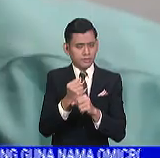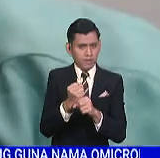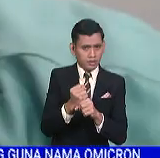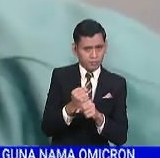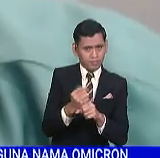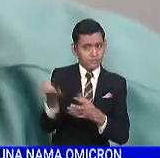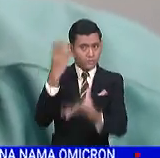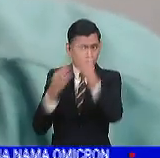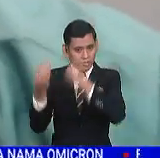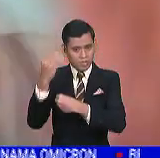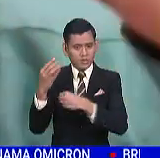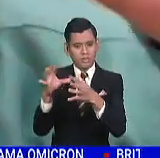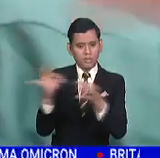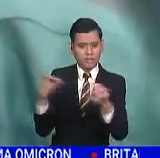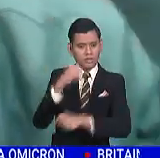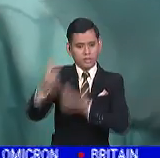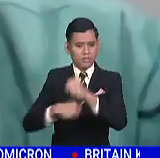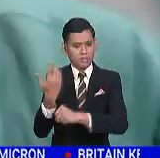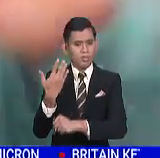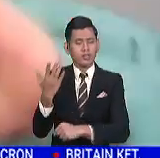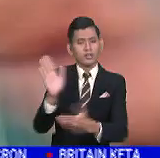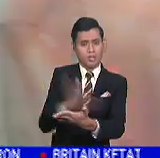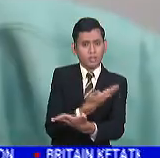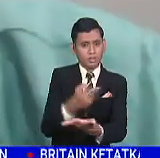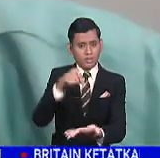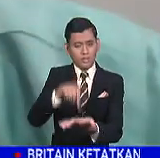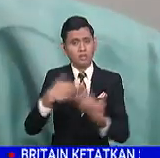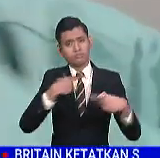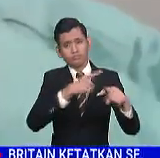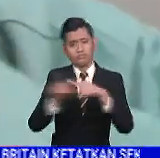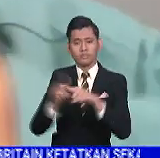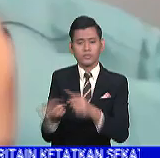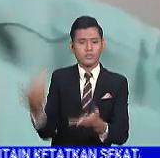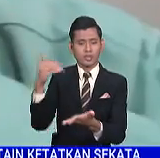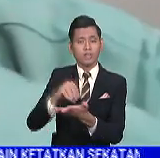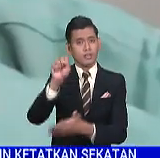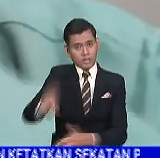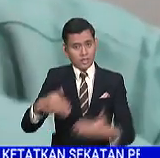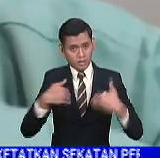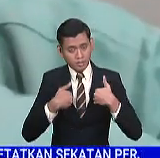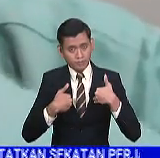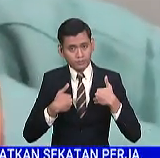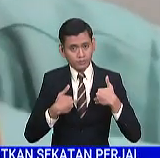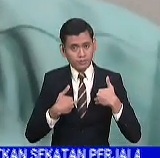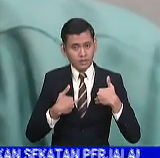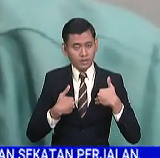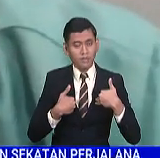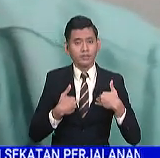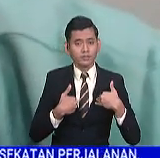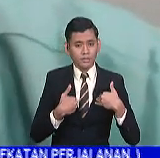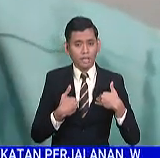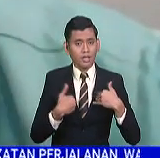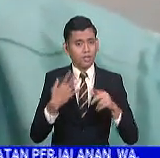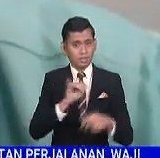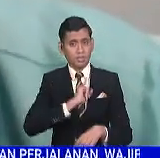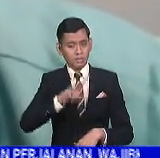cerita macam ni tahun lepas. So, this song is a bit of everything. Dia memang ada inspirasi dari saya